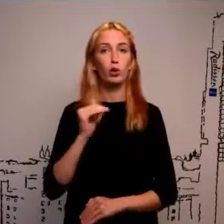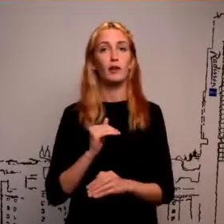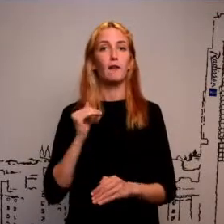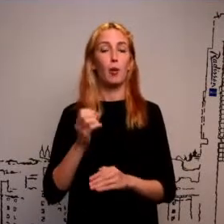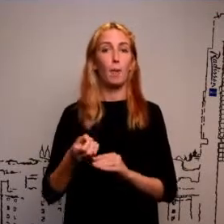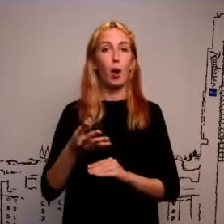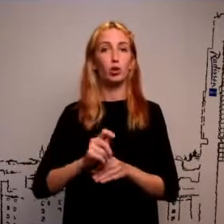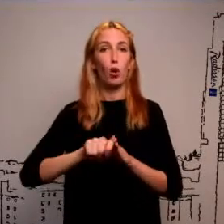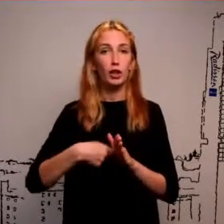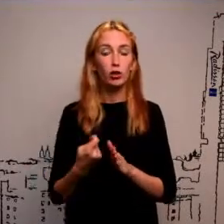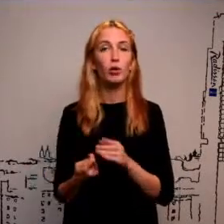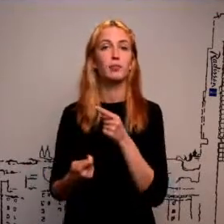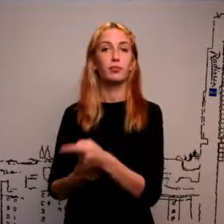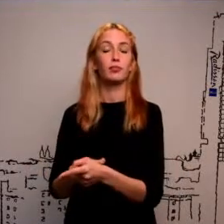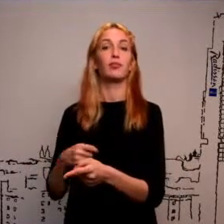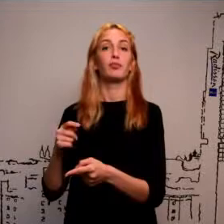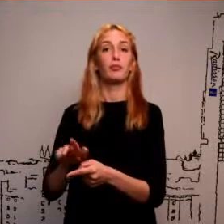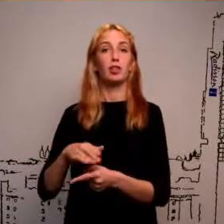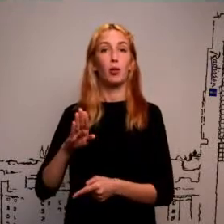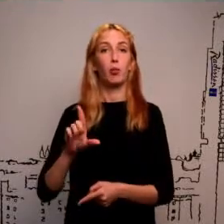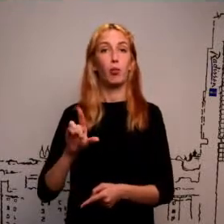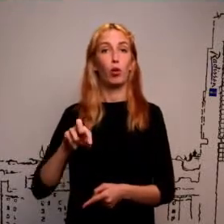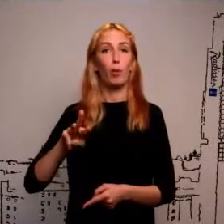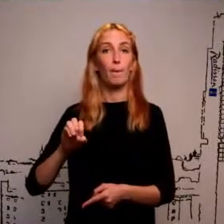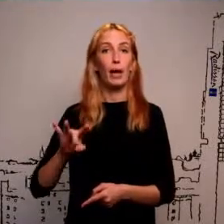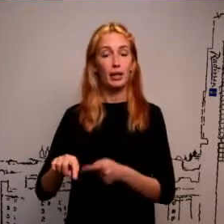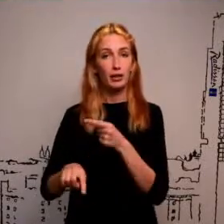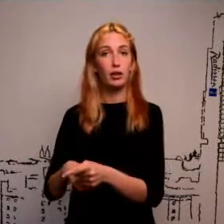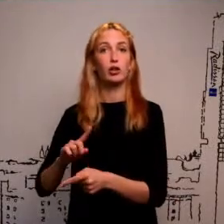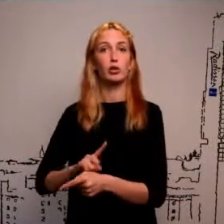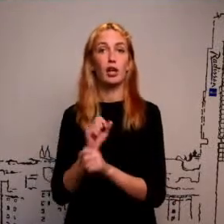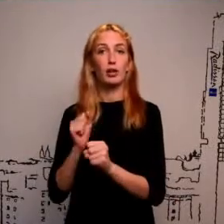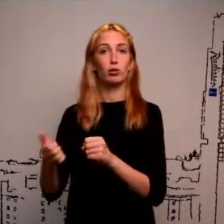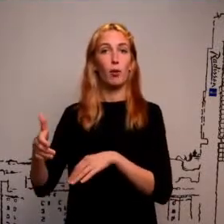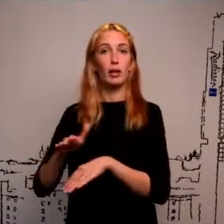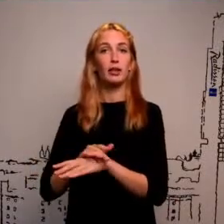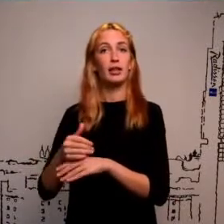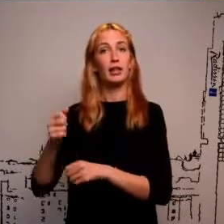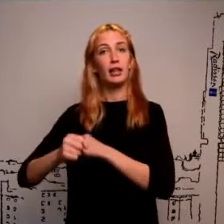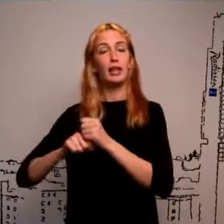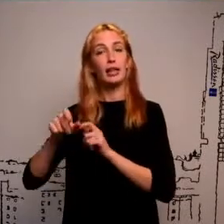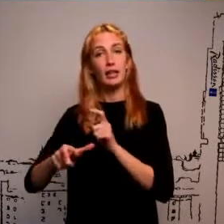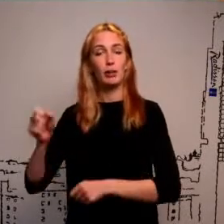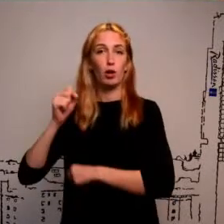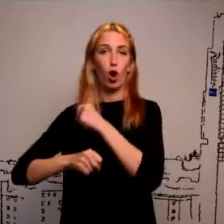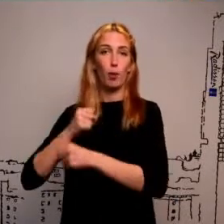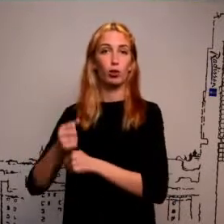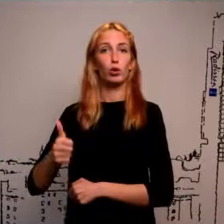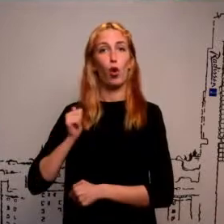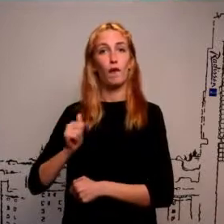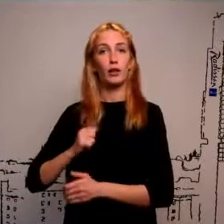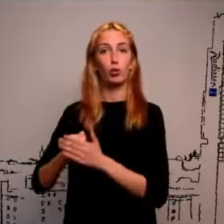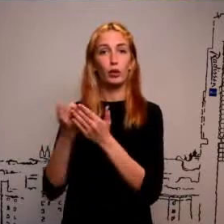Blumberg, kes on Sotsiaalkindlustusameti inimkaubandusohvrite tugiteenuse juht. Tere! Enne ma